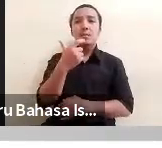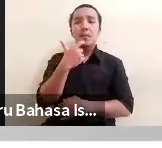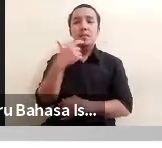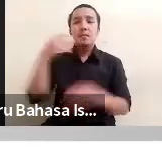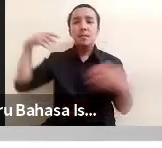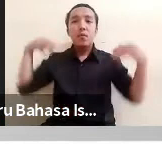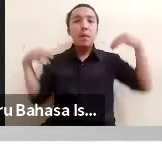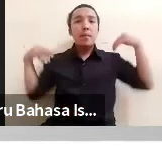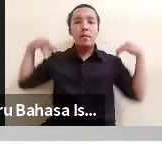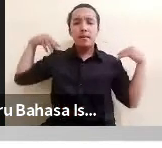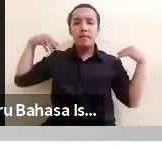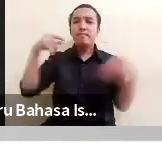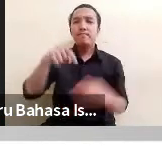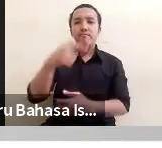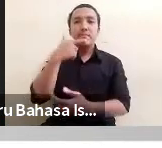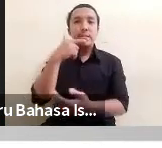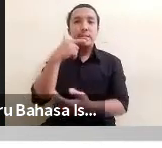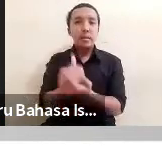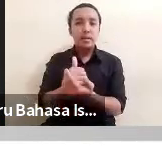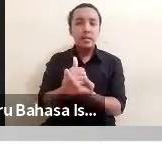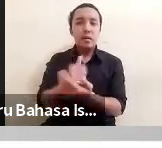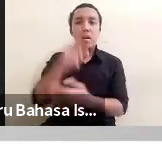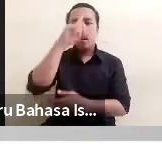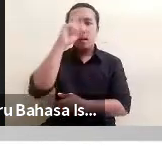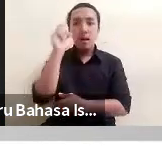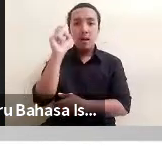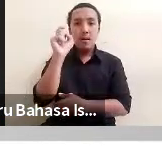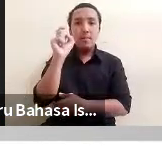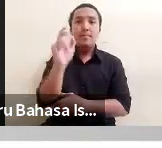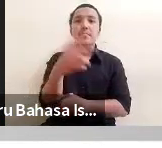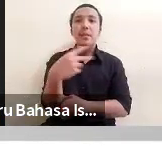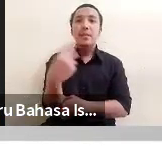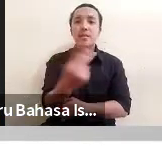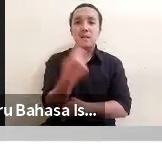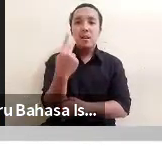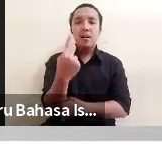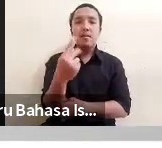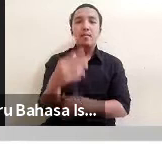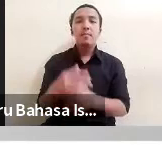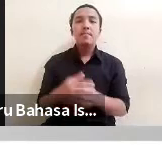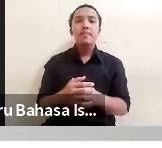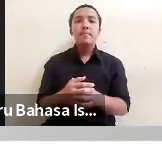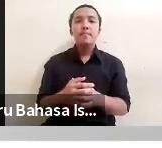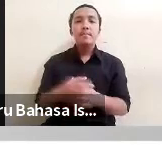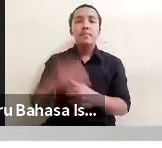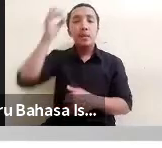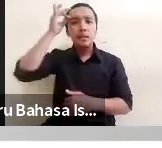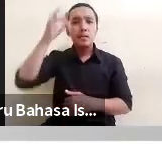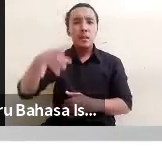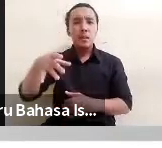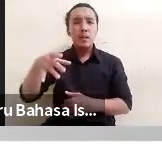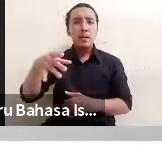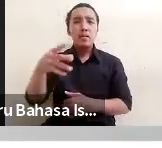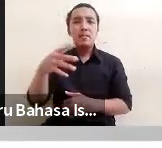menjadi penting karena mungkin ketika kita berada di desa, desa ini bisa